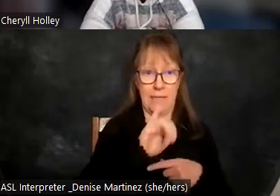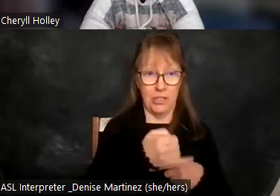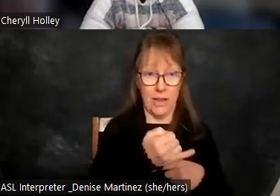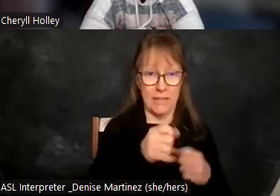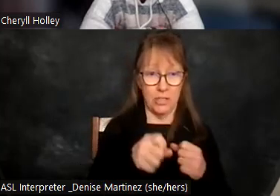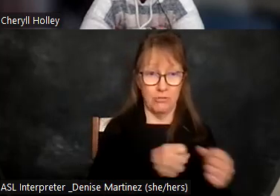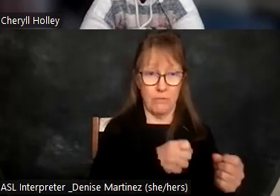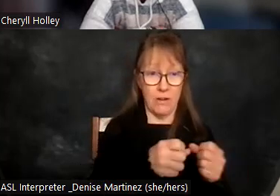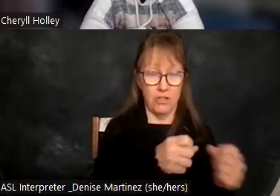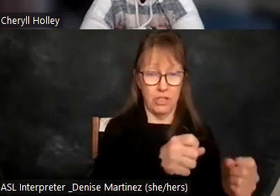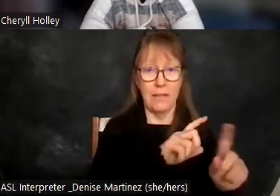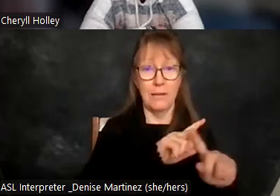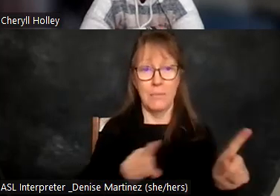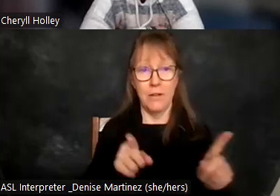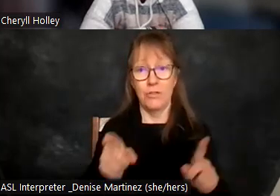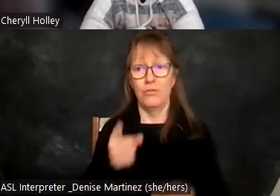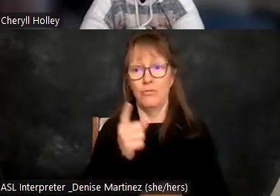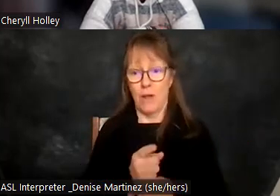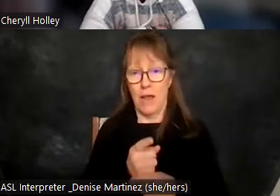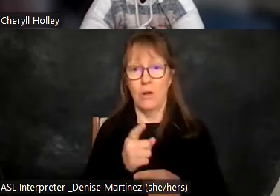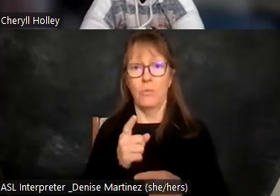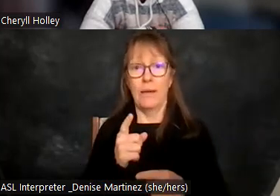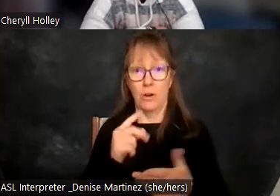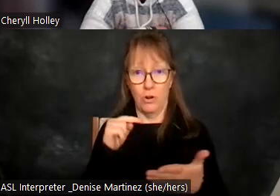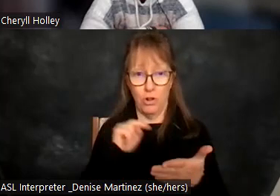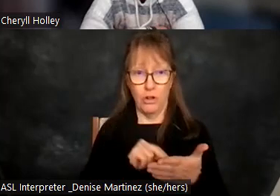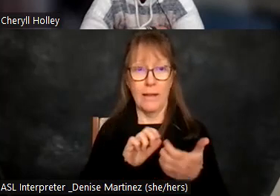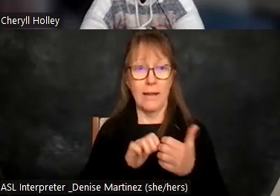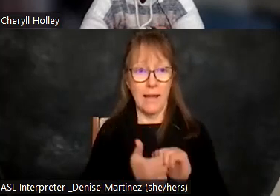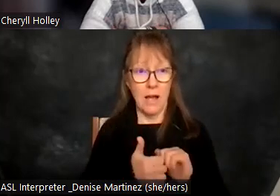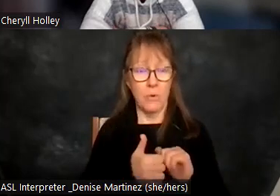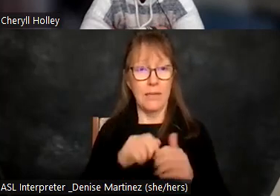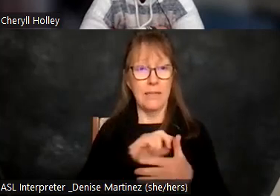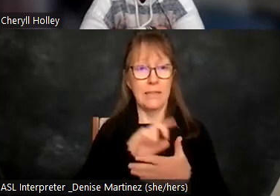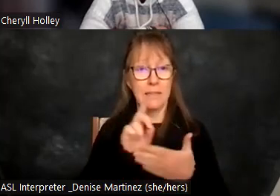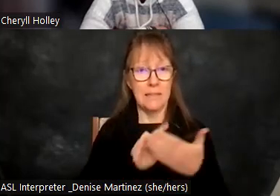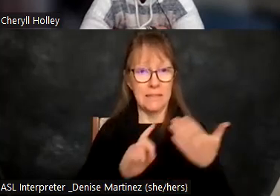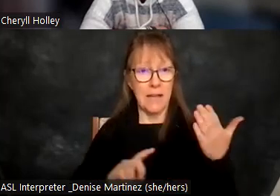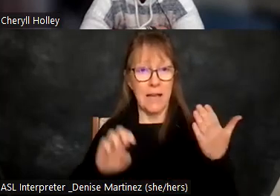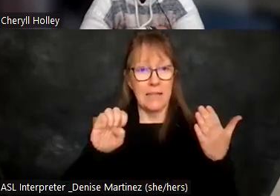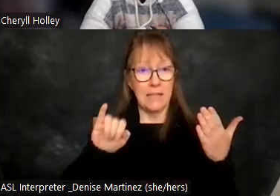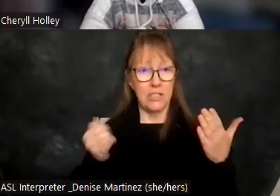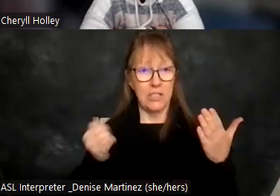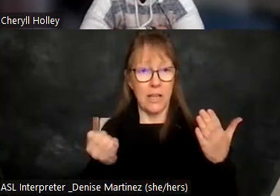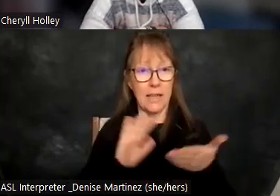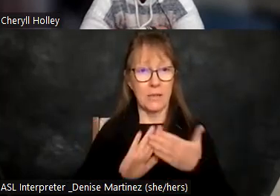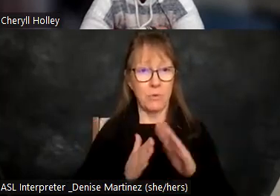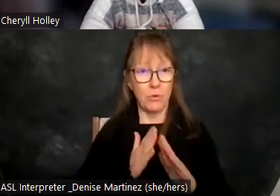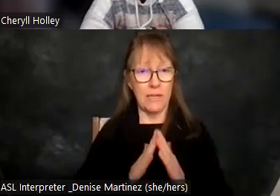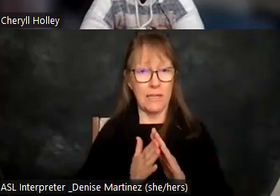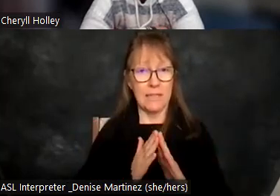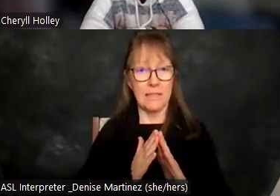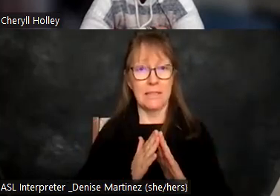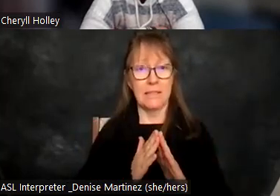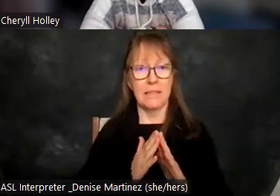stratégies IGA, the way that we would ça n'a define EJ travaillé sur les qu'on y a communities. I'm not sure if I've et answered pour moi that. pas si